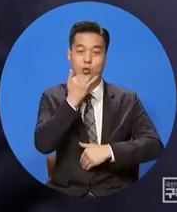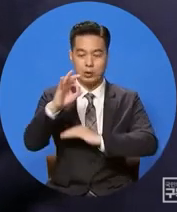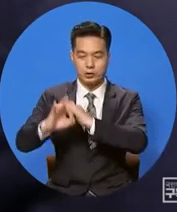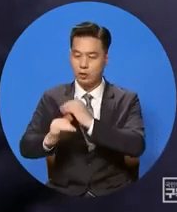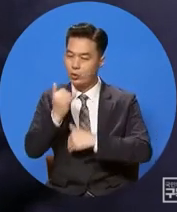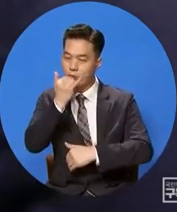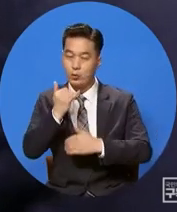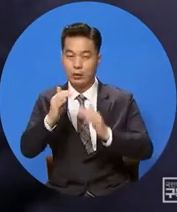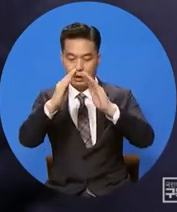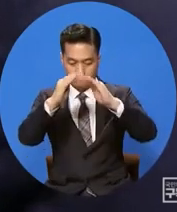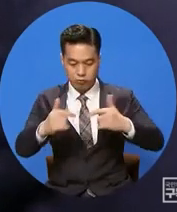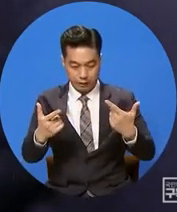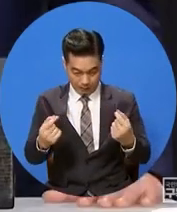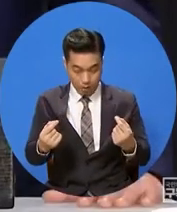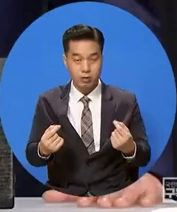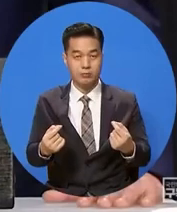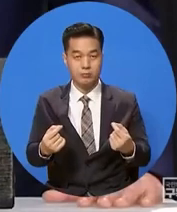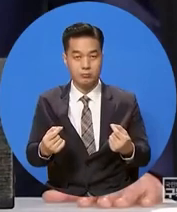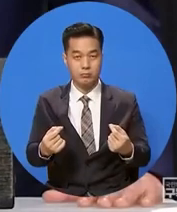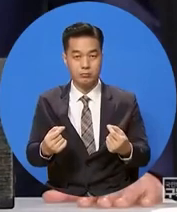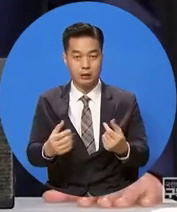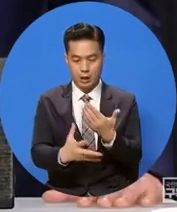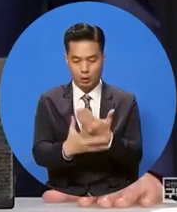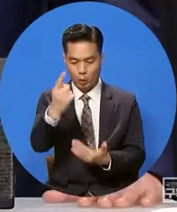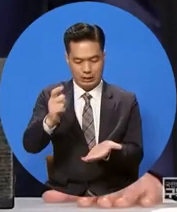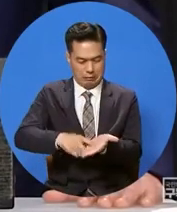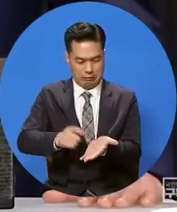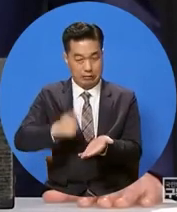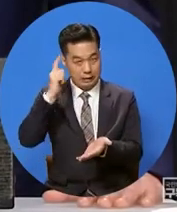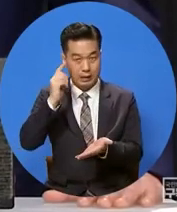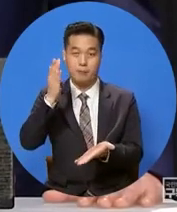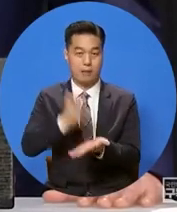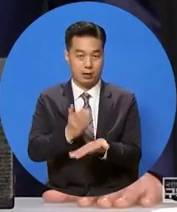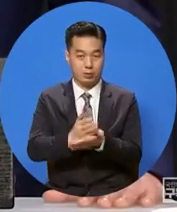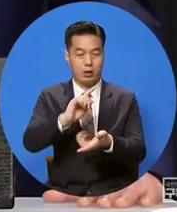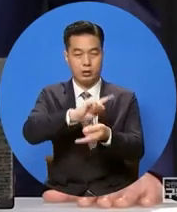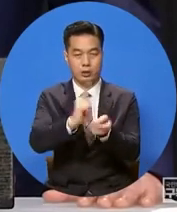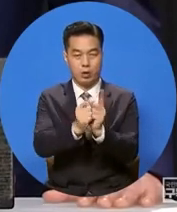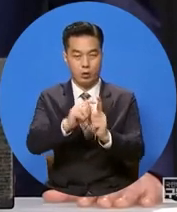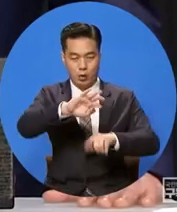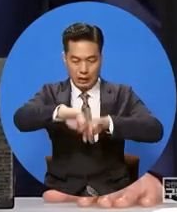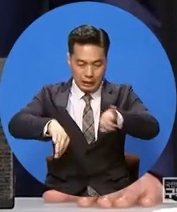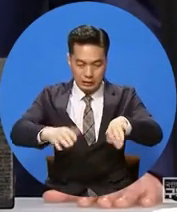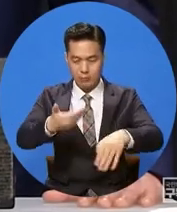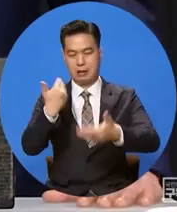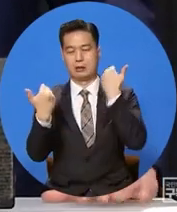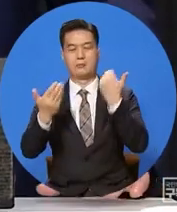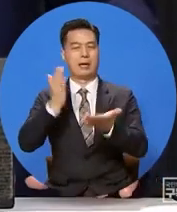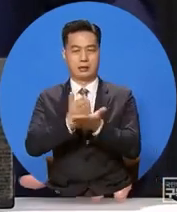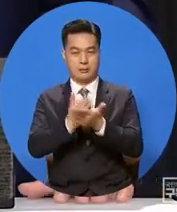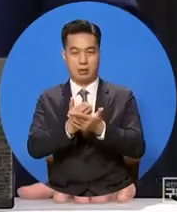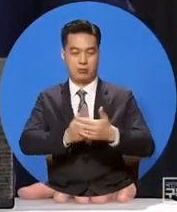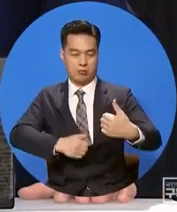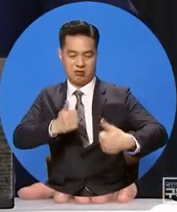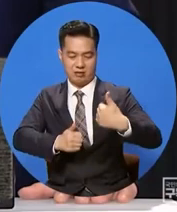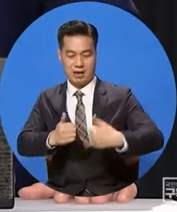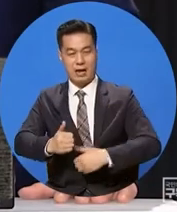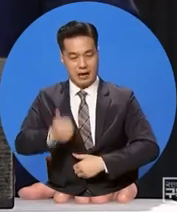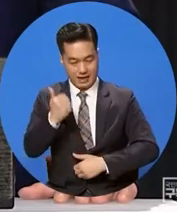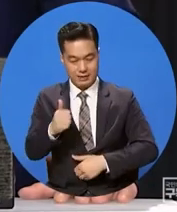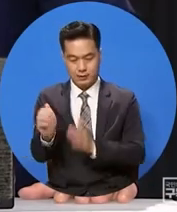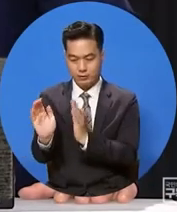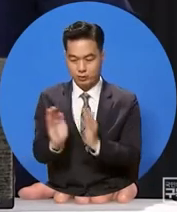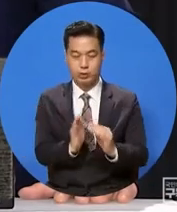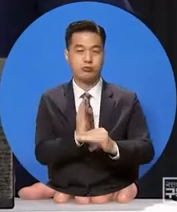오지 않겠느냐. 그러니까 통일 서두르지 말고 상호 불간섭하고 체제 경쟁하자. 저는 그것으로 정리를